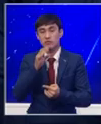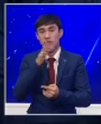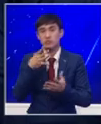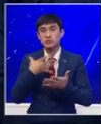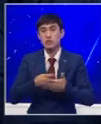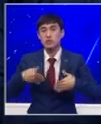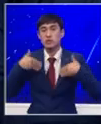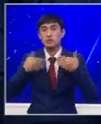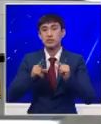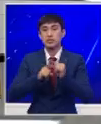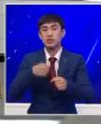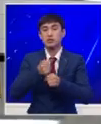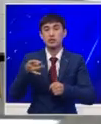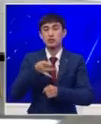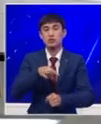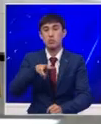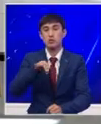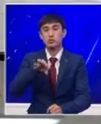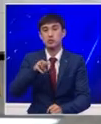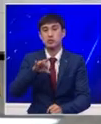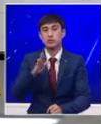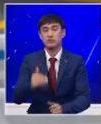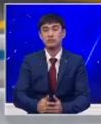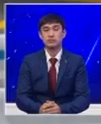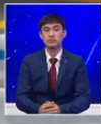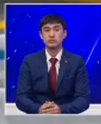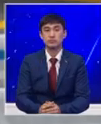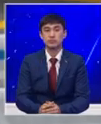с поздравительной речи глава региона Марат султангазиев